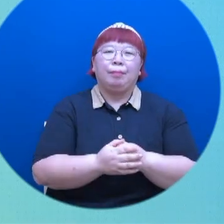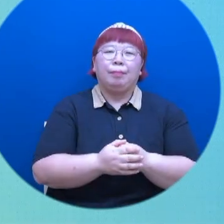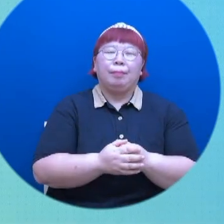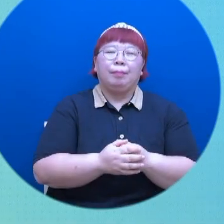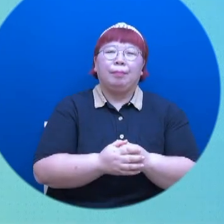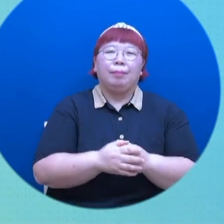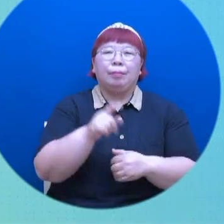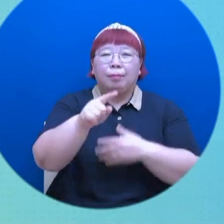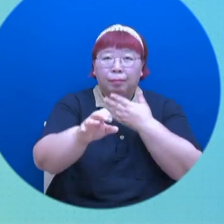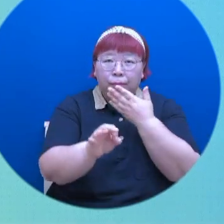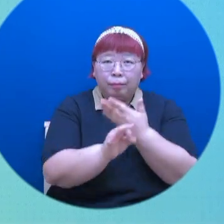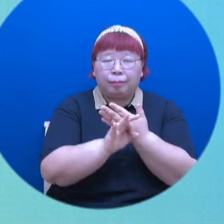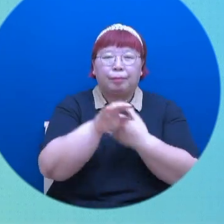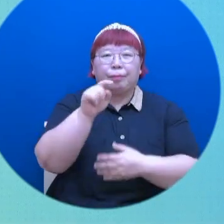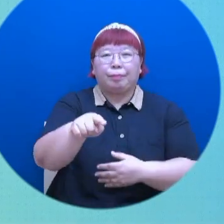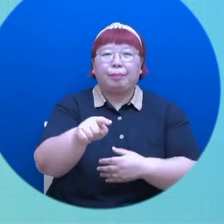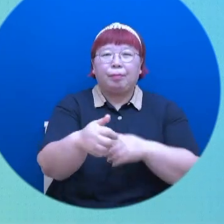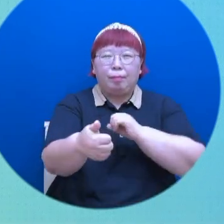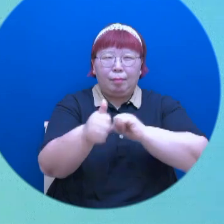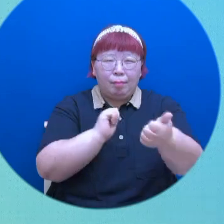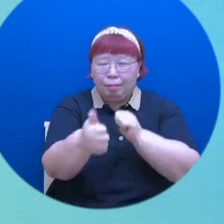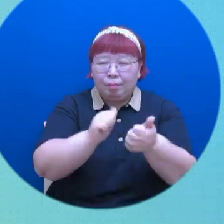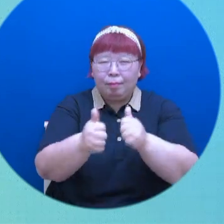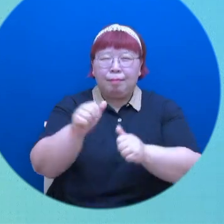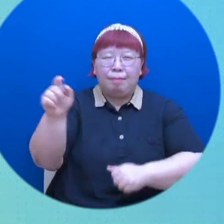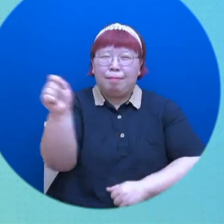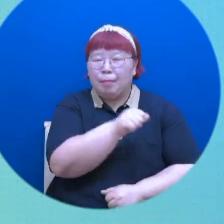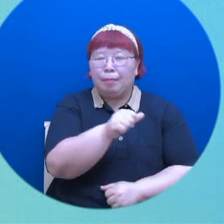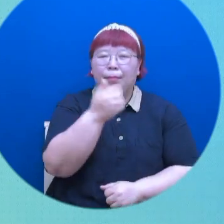네가 뛰어갈 수 있단다.